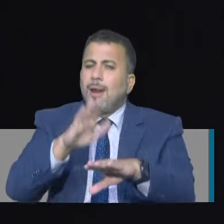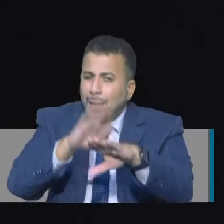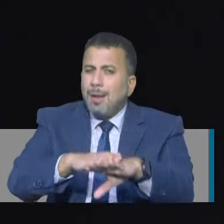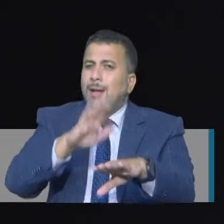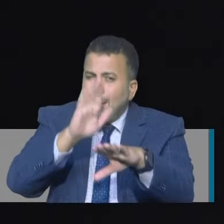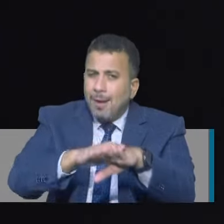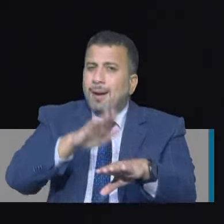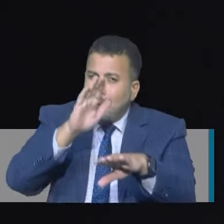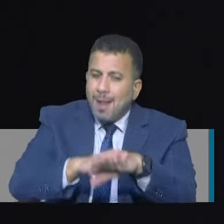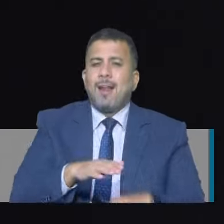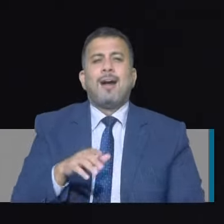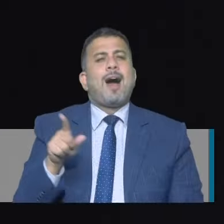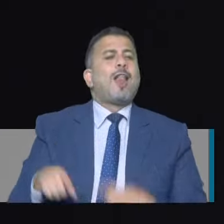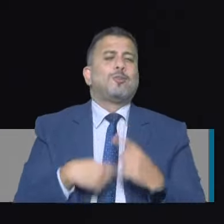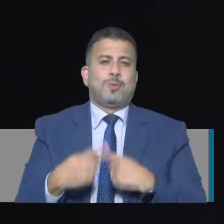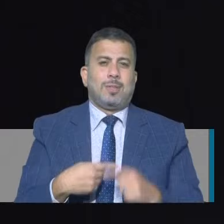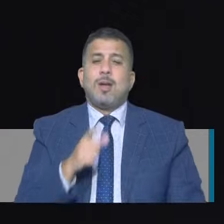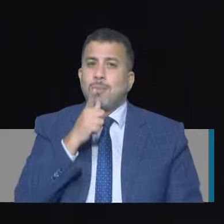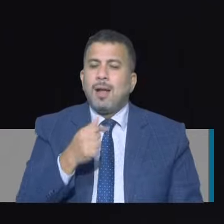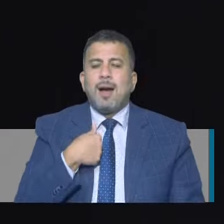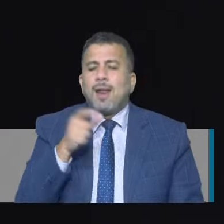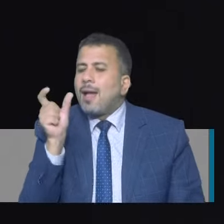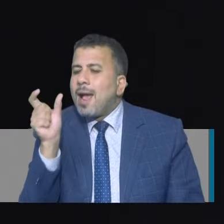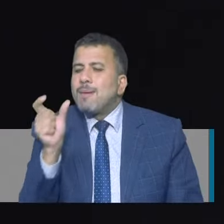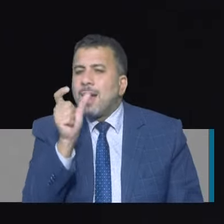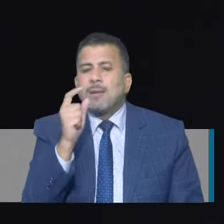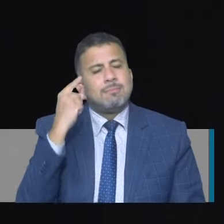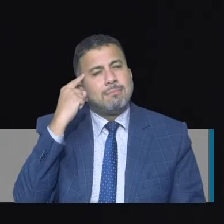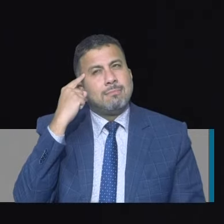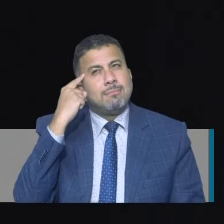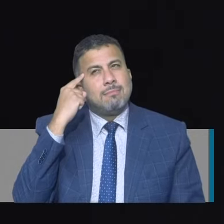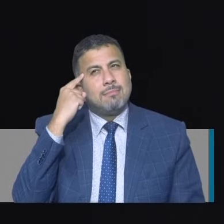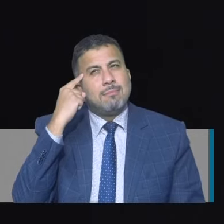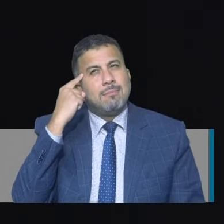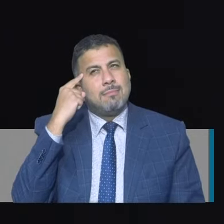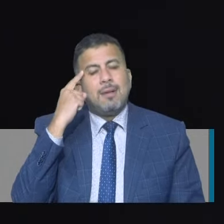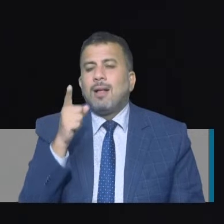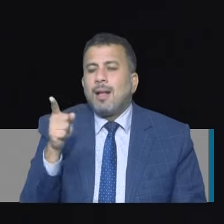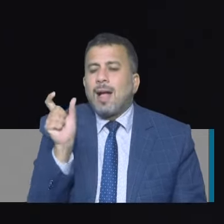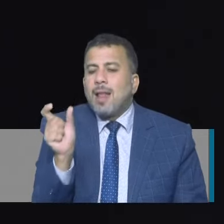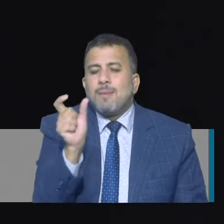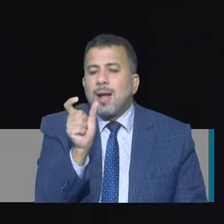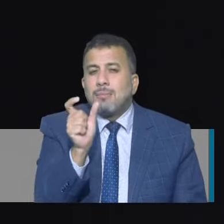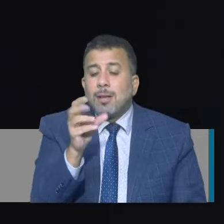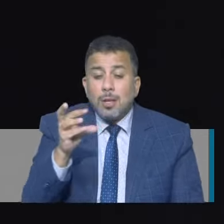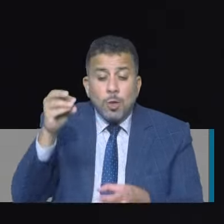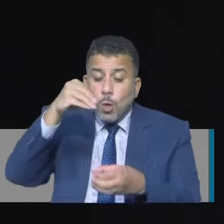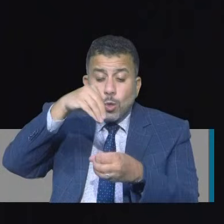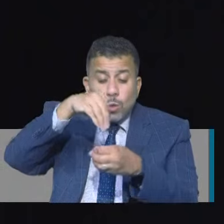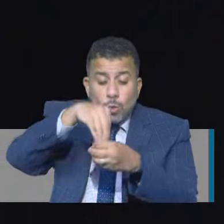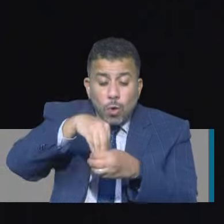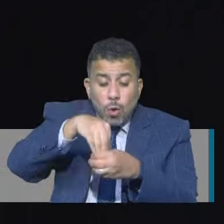لحوح ونحن اذ نتامل في هذه الكلمات يا صاحب السمو نرى انها تصب في فكره